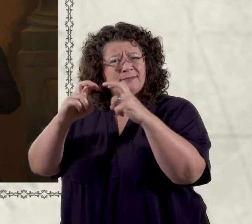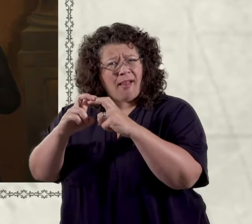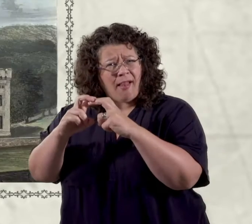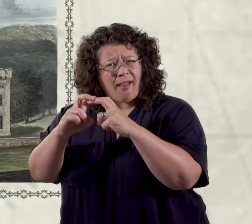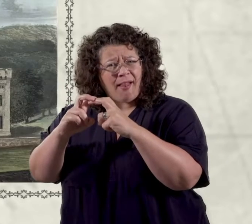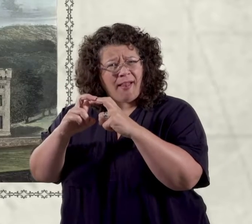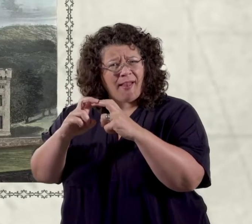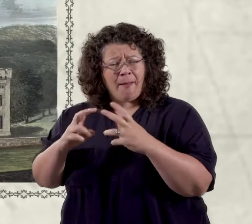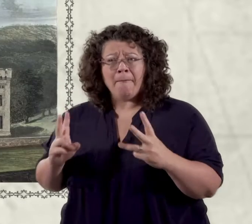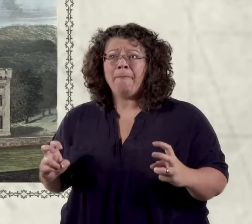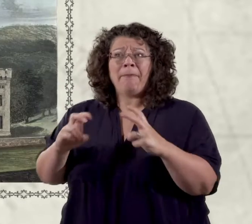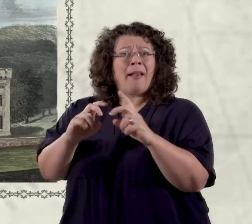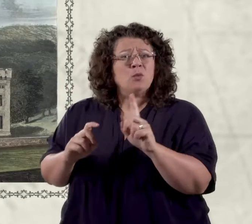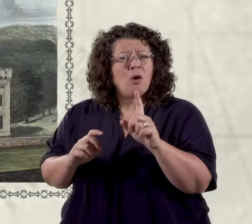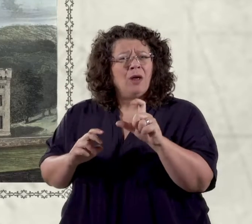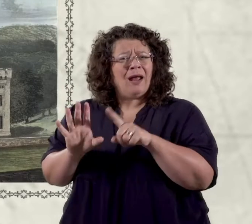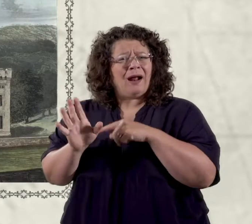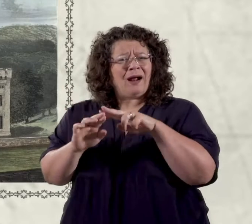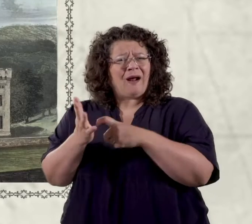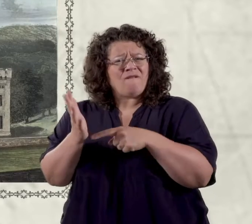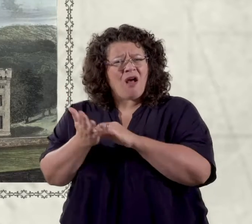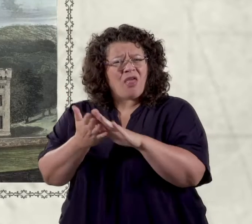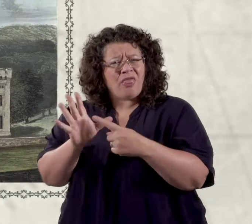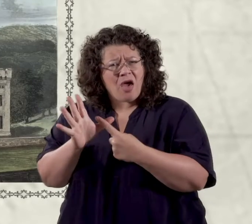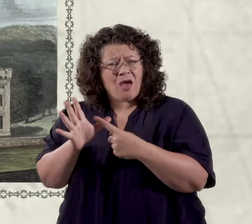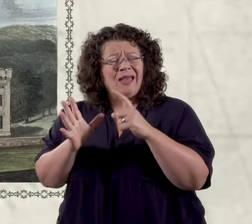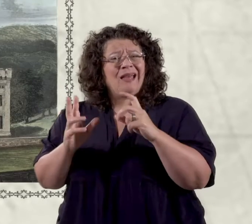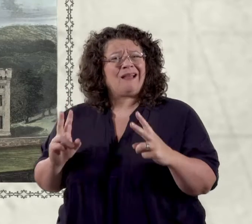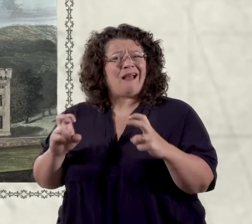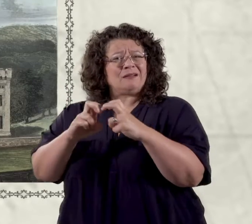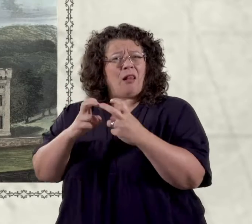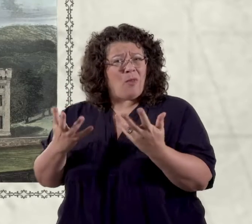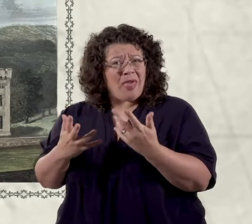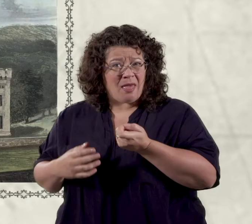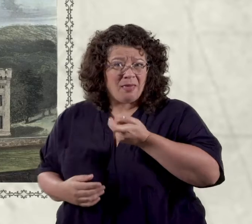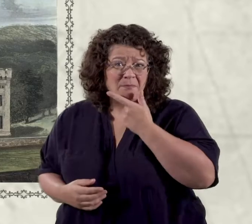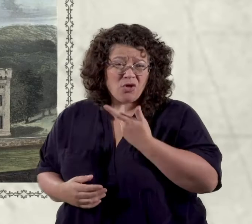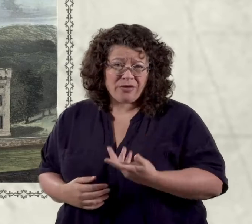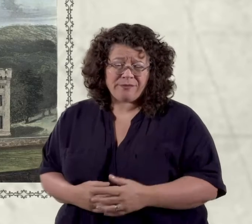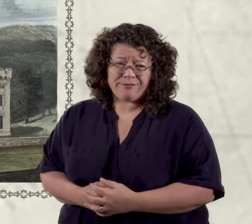nath e. Fe adeiladodd castell Cyfartha yn Merthyr Tudful.